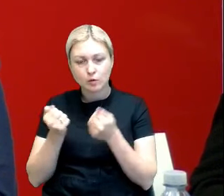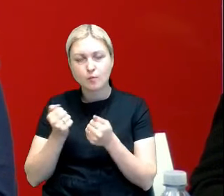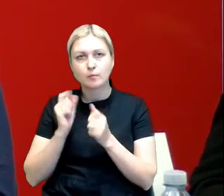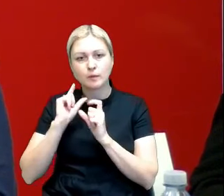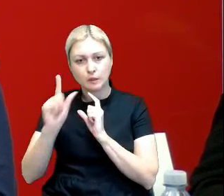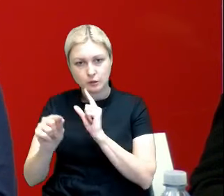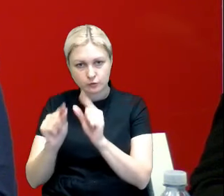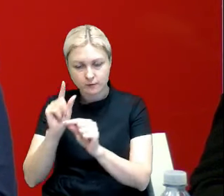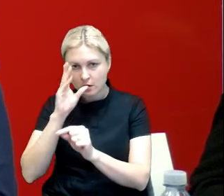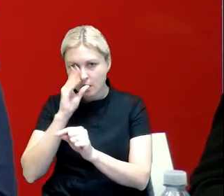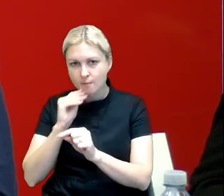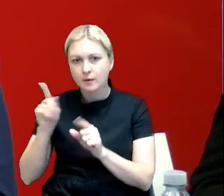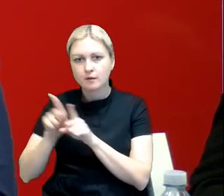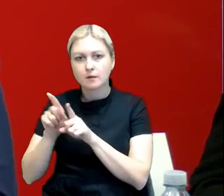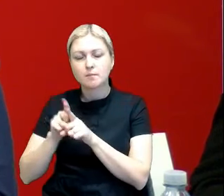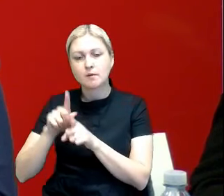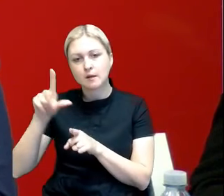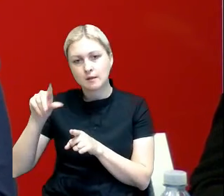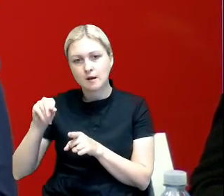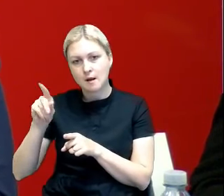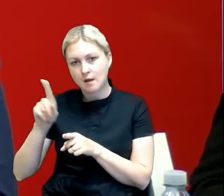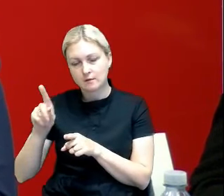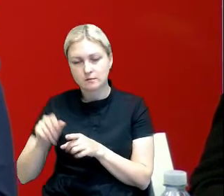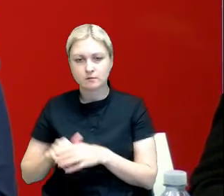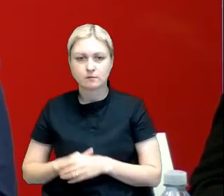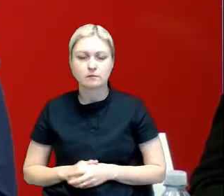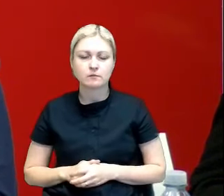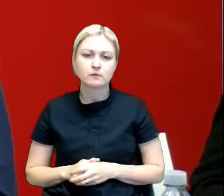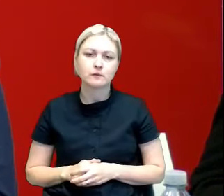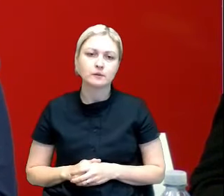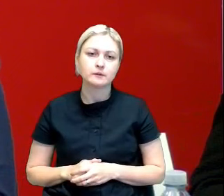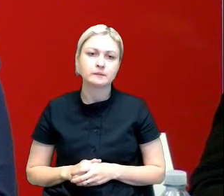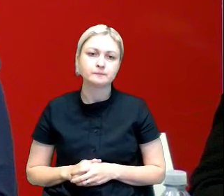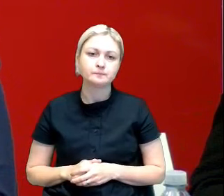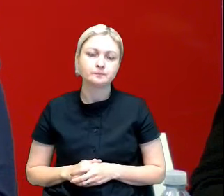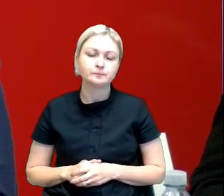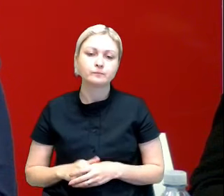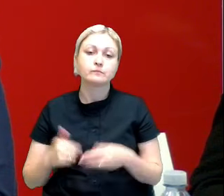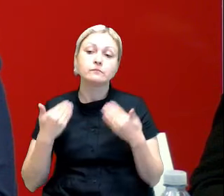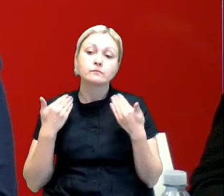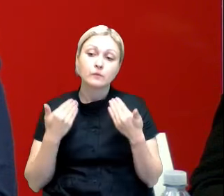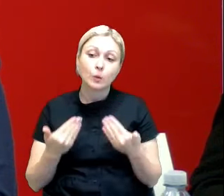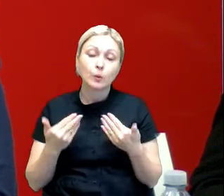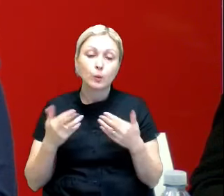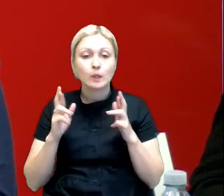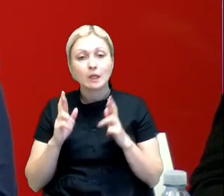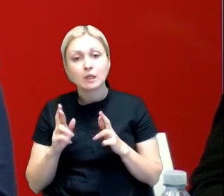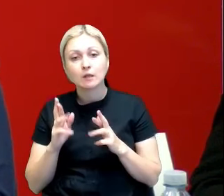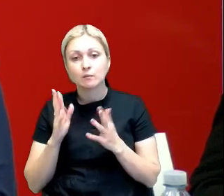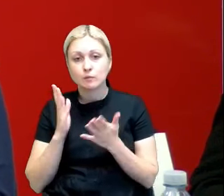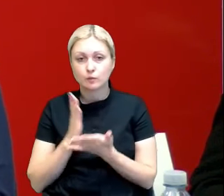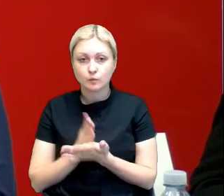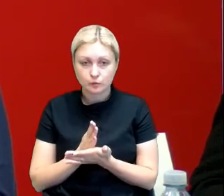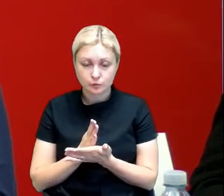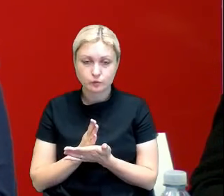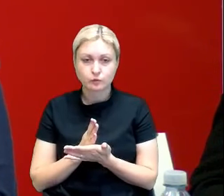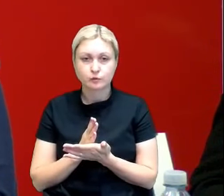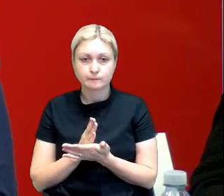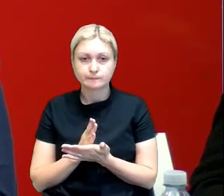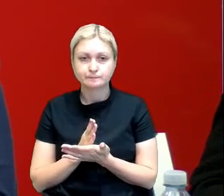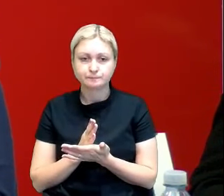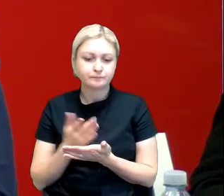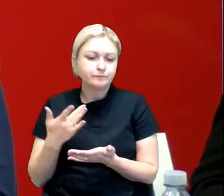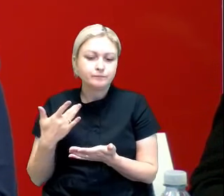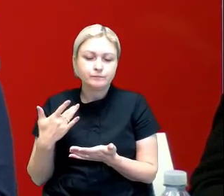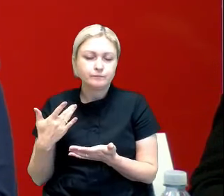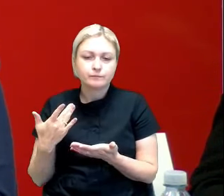iš lezo tai tokių tikimybių kad mes gausime kažkokią